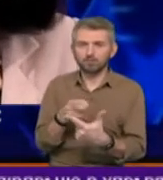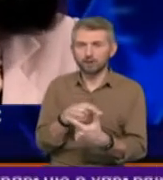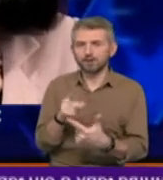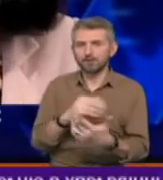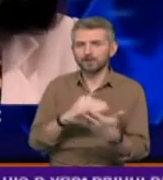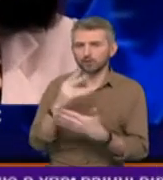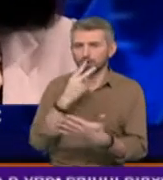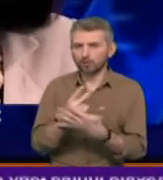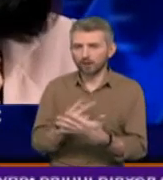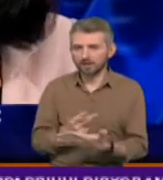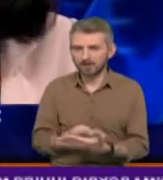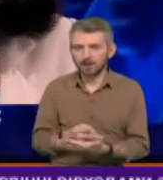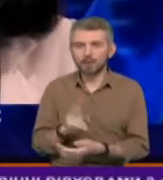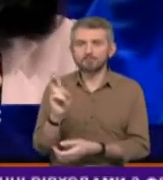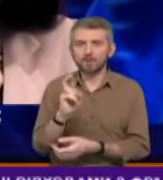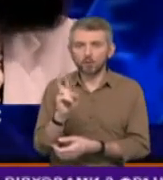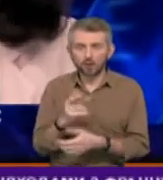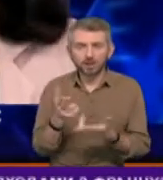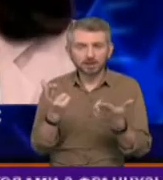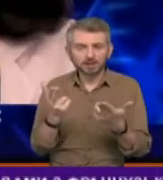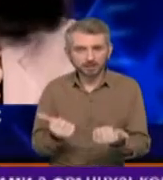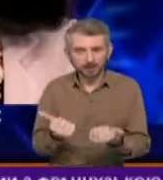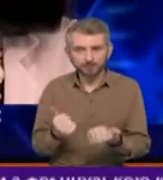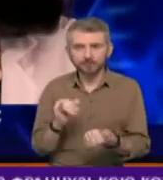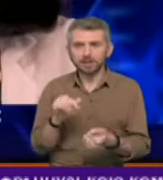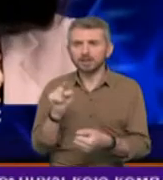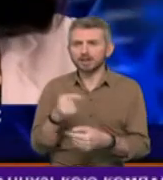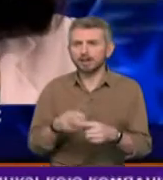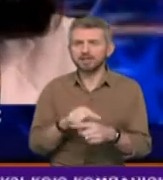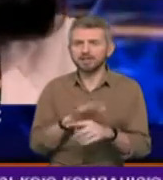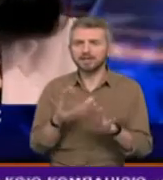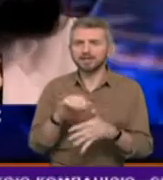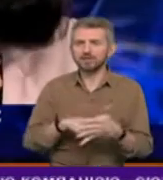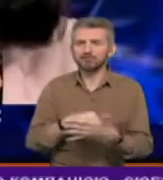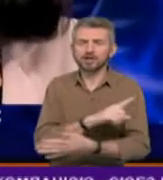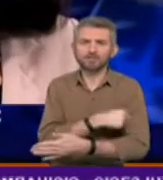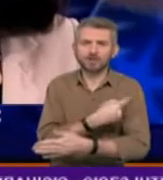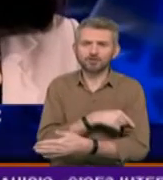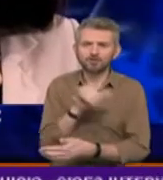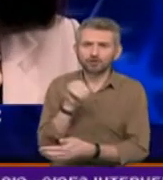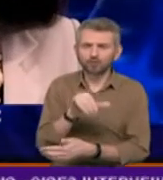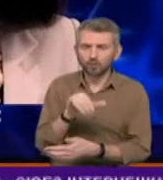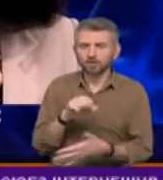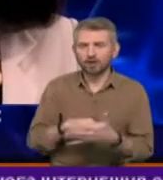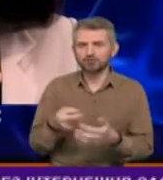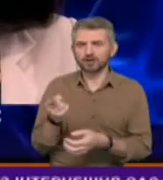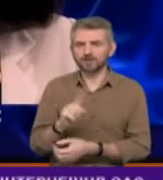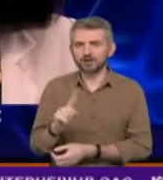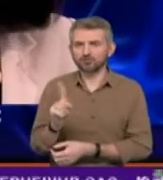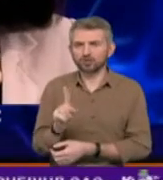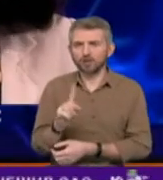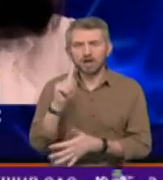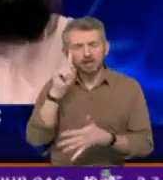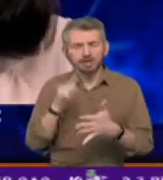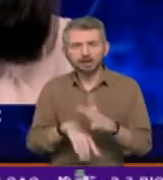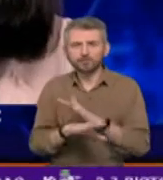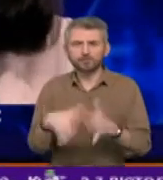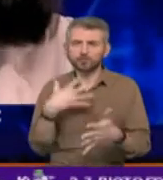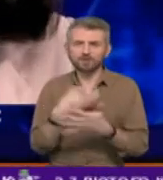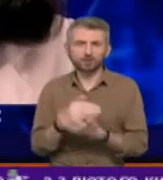стимулюванням зовнішніх там суб'єктів міжполітичних відносин. Але якщо людина незалежно